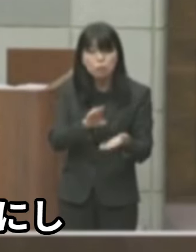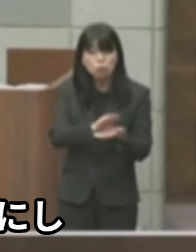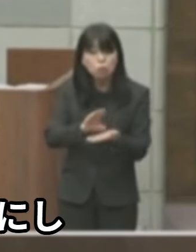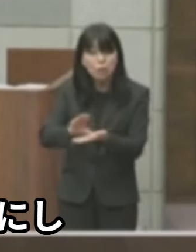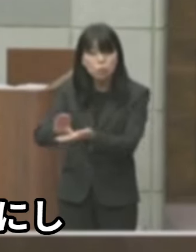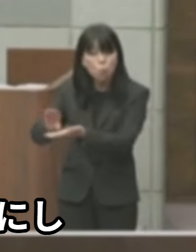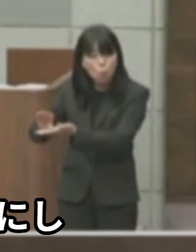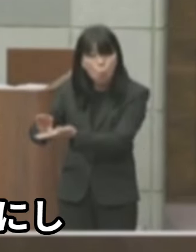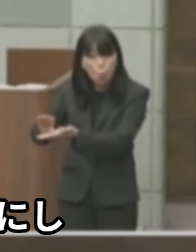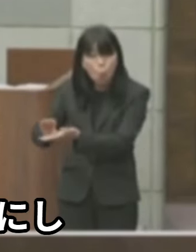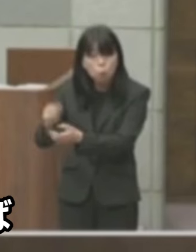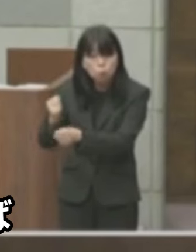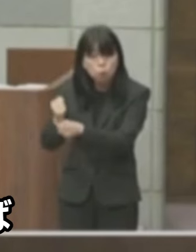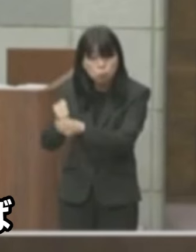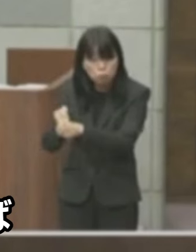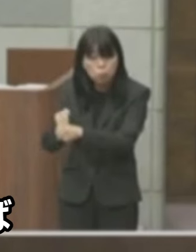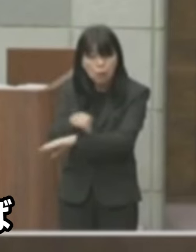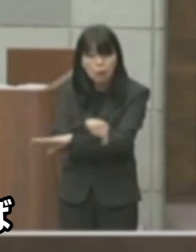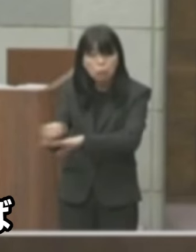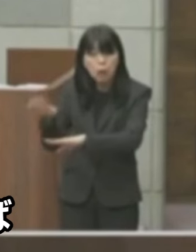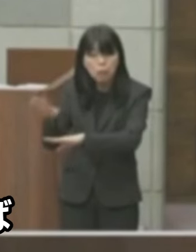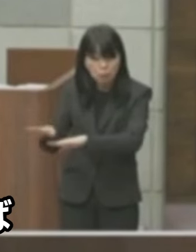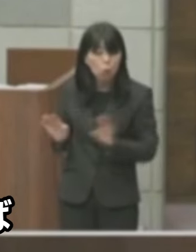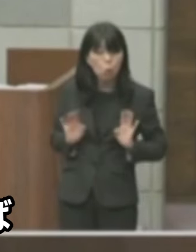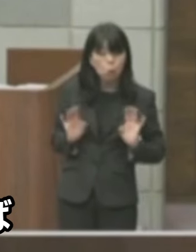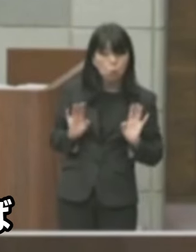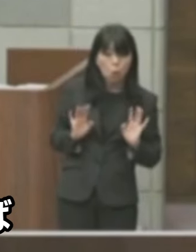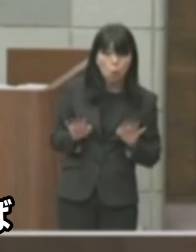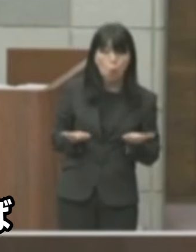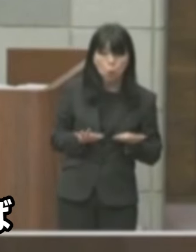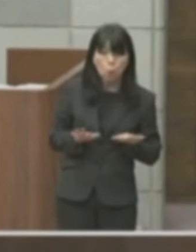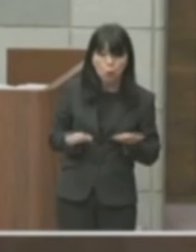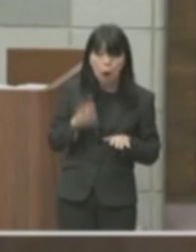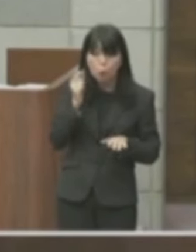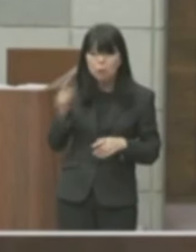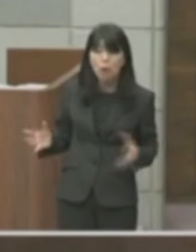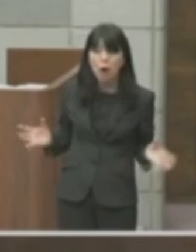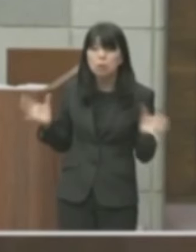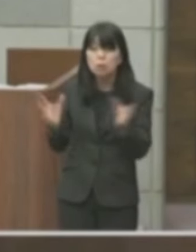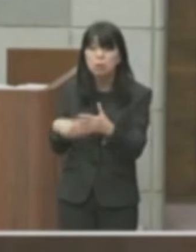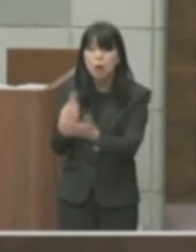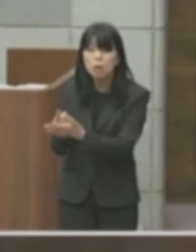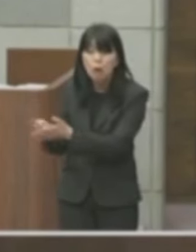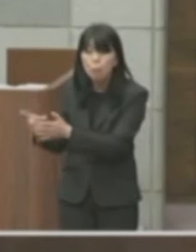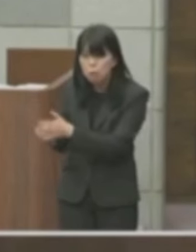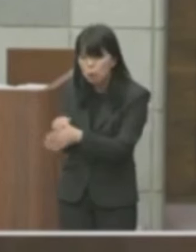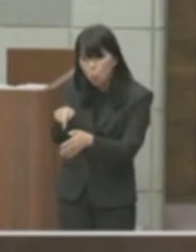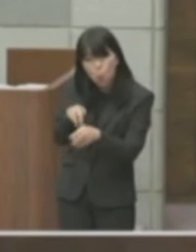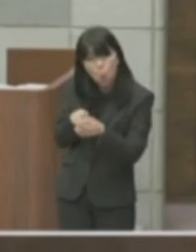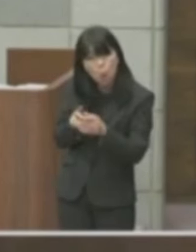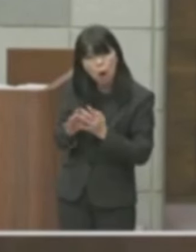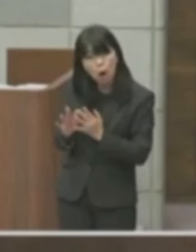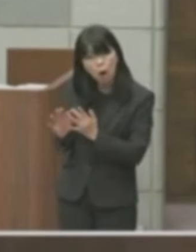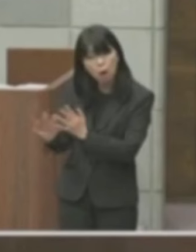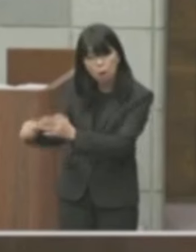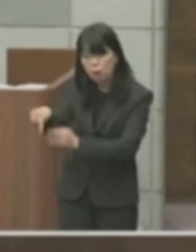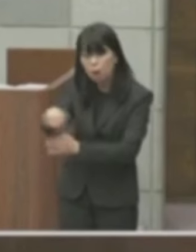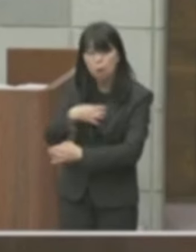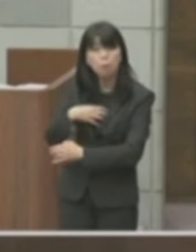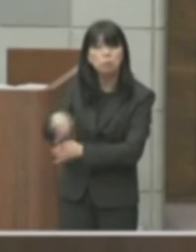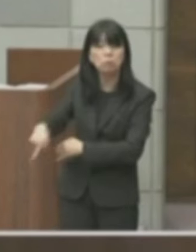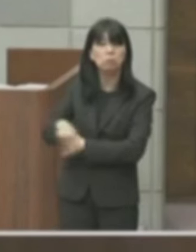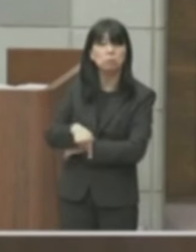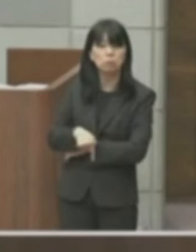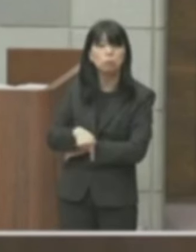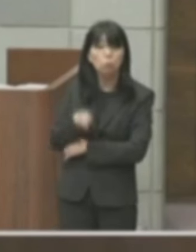設置することにし、子どもたちが参加することになれば、同区を通る予定となっています。また